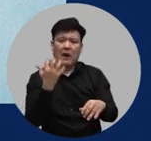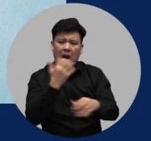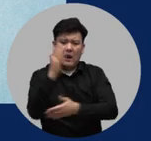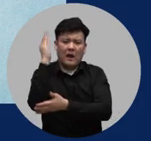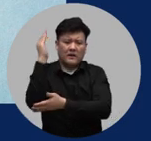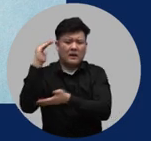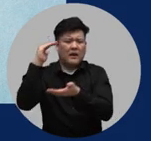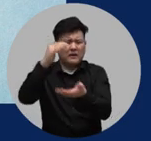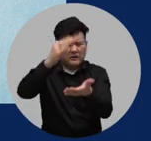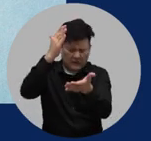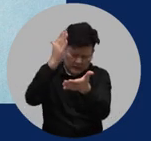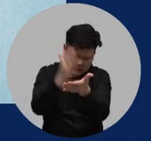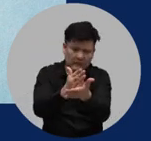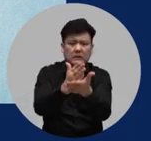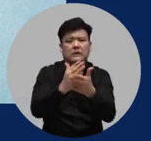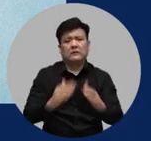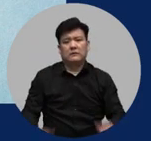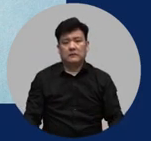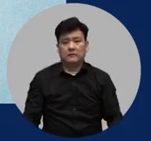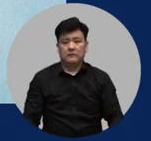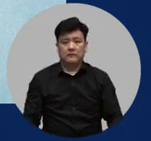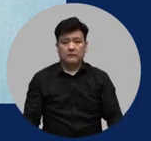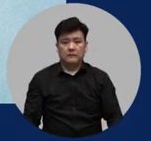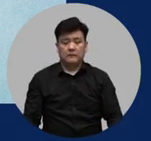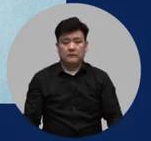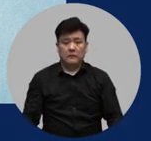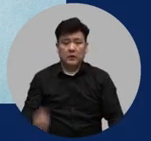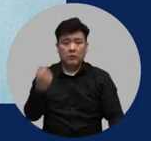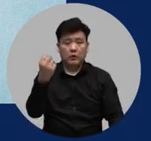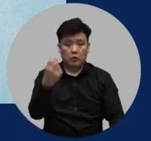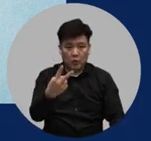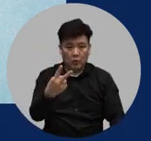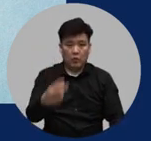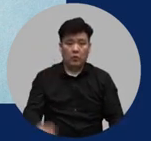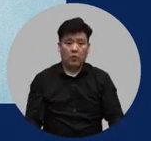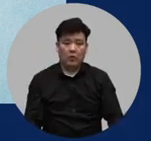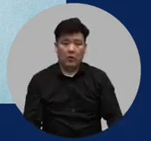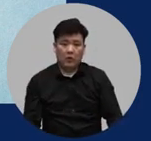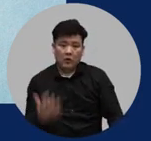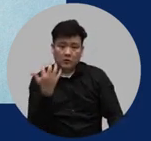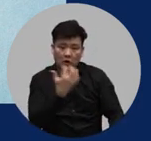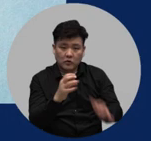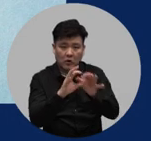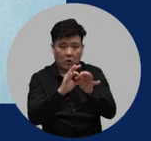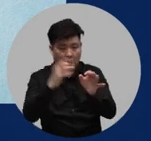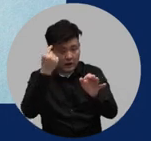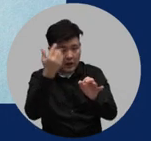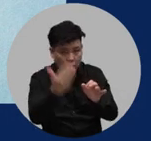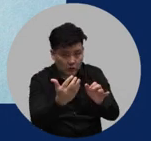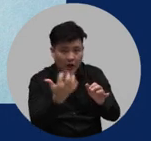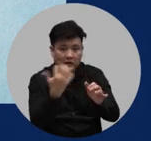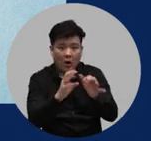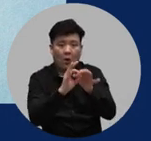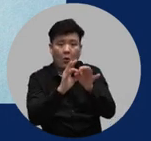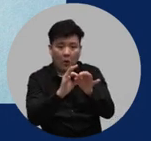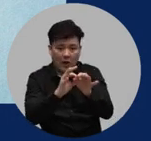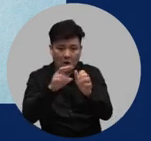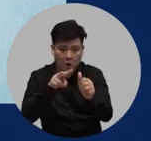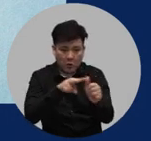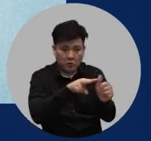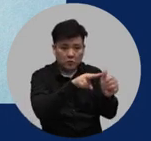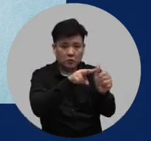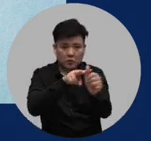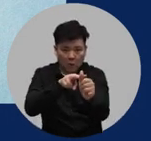상스러운 이야기를 하지 않아야 합니다. 또한 성적 사실 관계를 묻거나 성적인 내용의